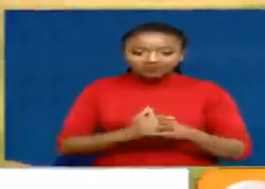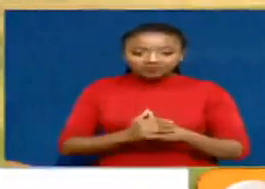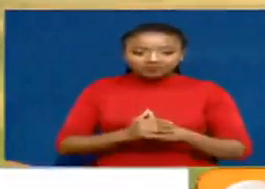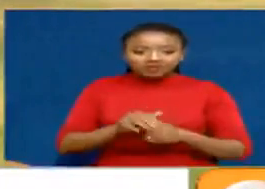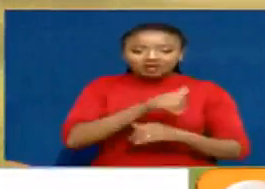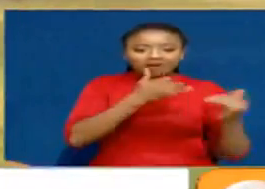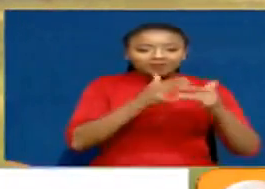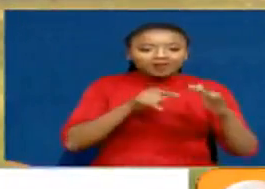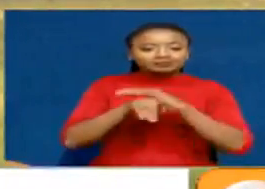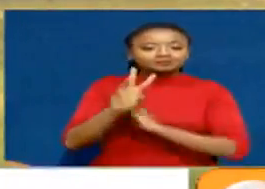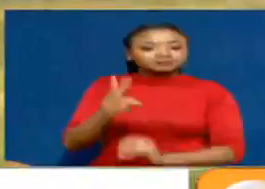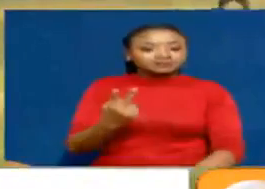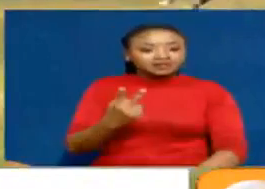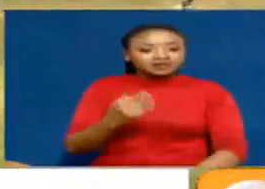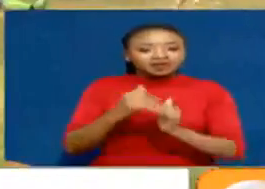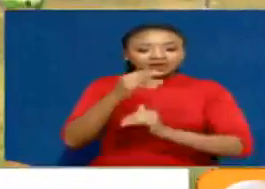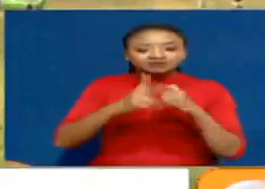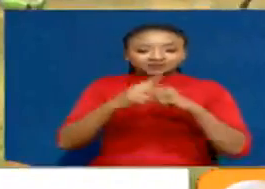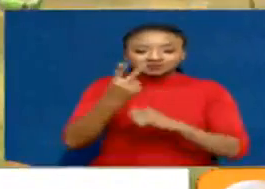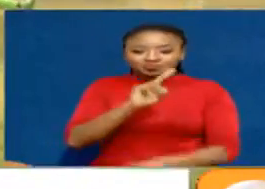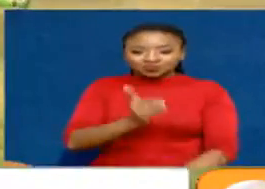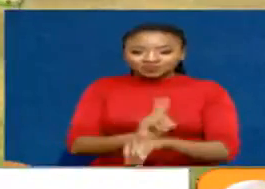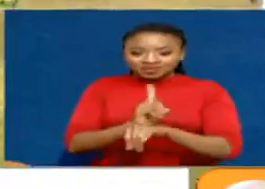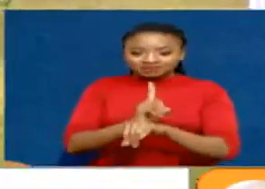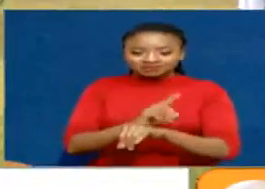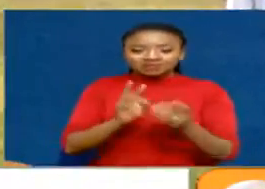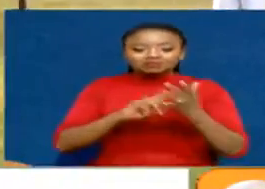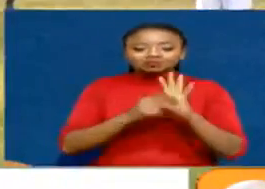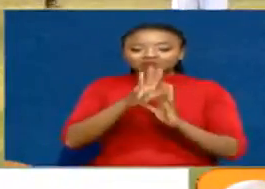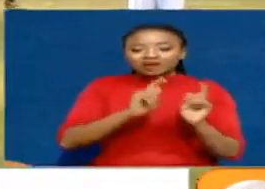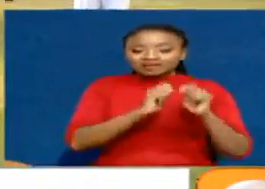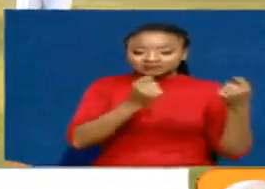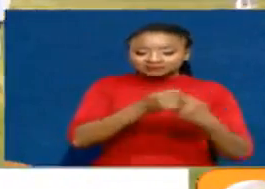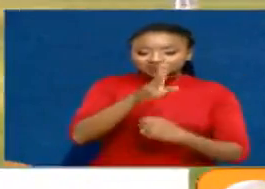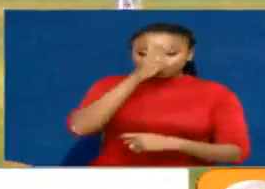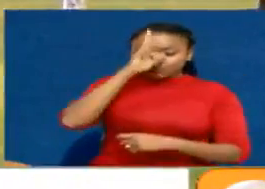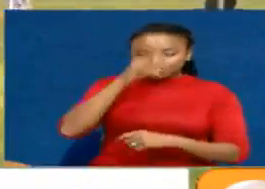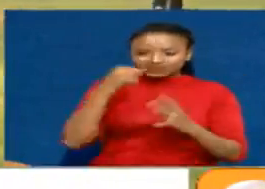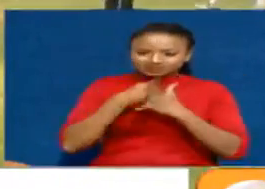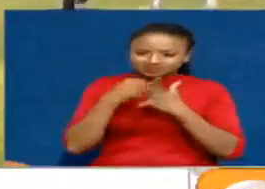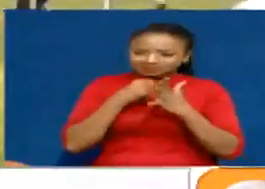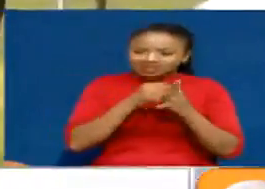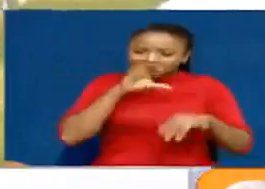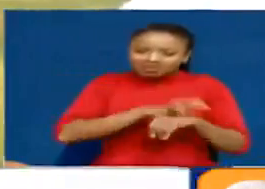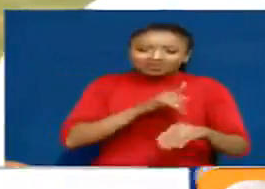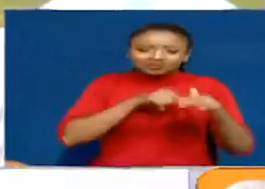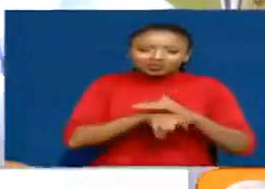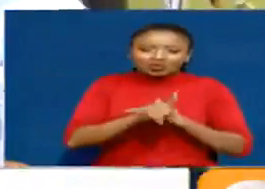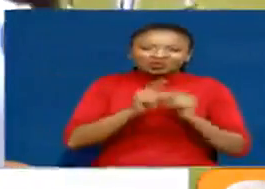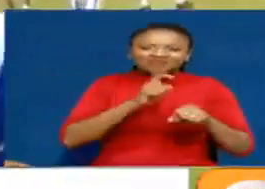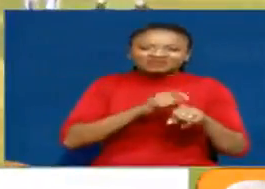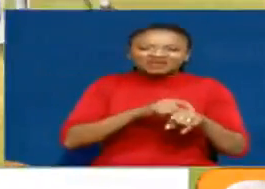Mbali akafunga bao la pili baada ya dakika 72. Idara ya polisi ilikaza kamba na kupata bao la kufuta machozi katika muda wa lala